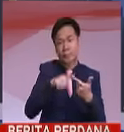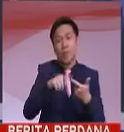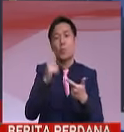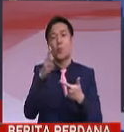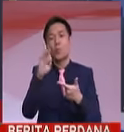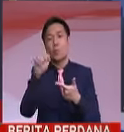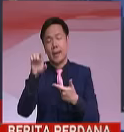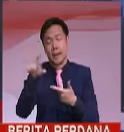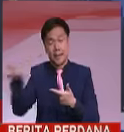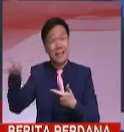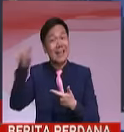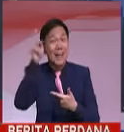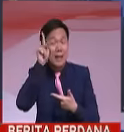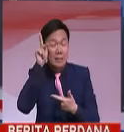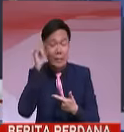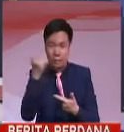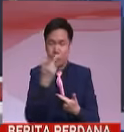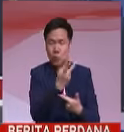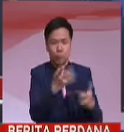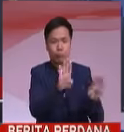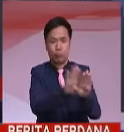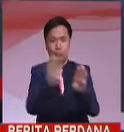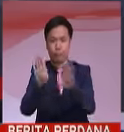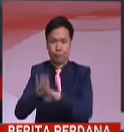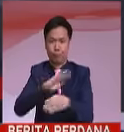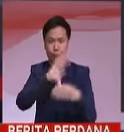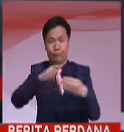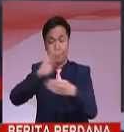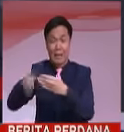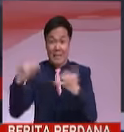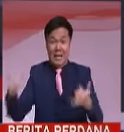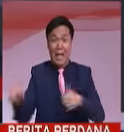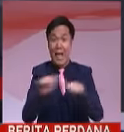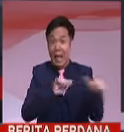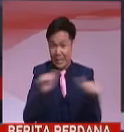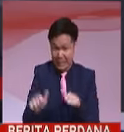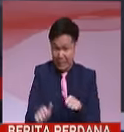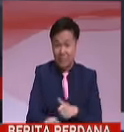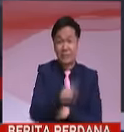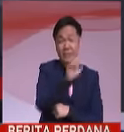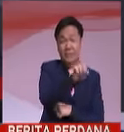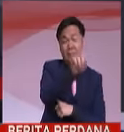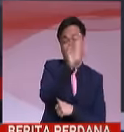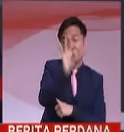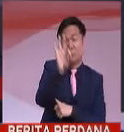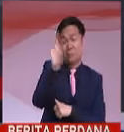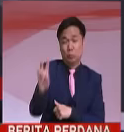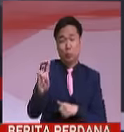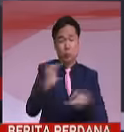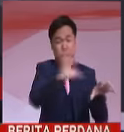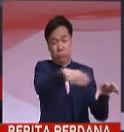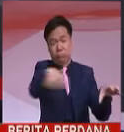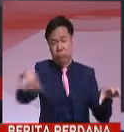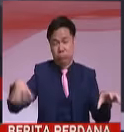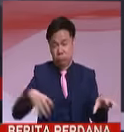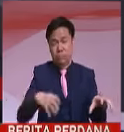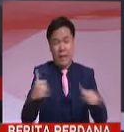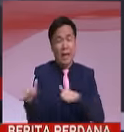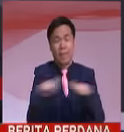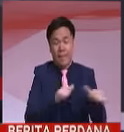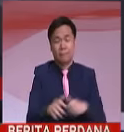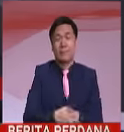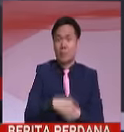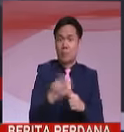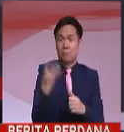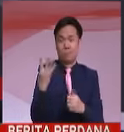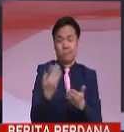Teuku B di Kelantan menjadikan jumlah terkini Cluster aktif sebanyak satu 9716 terbaru turut